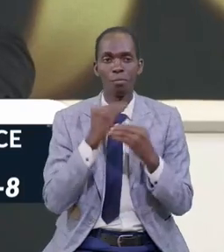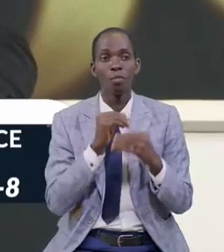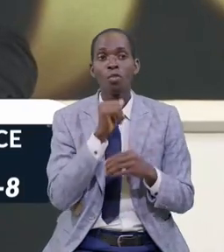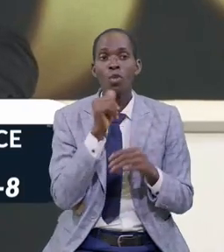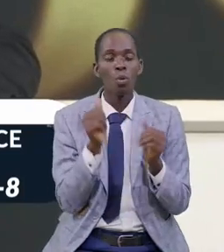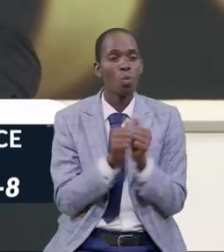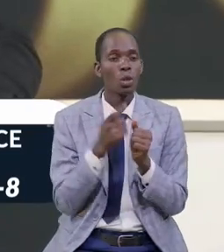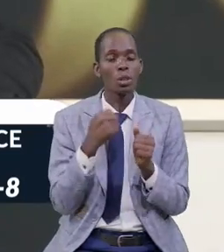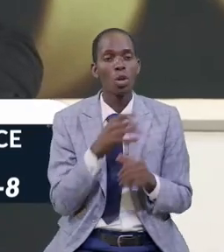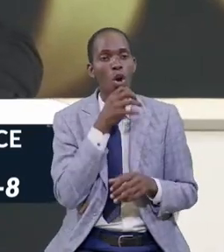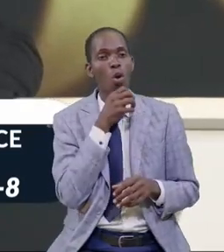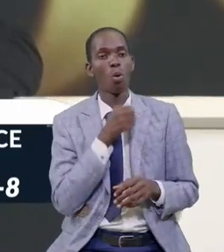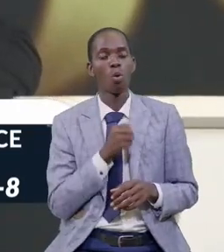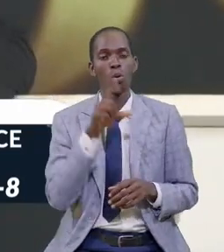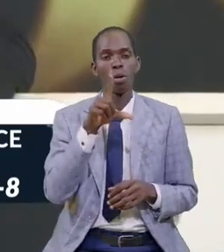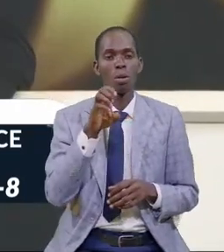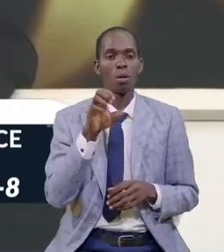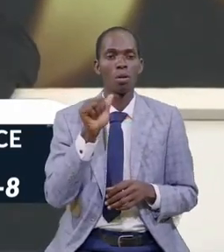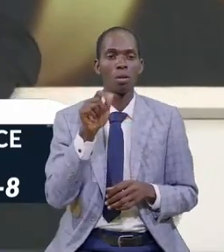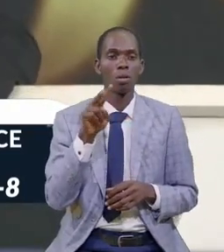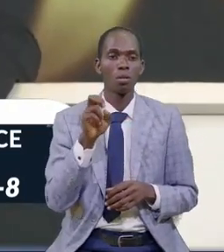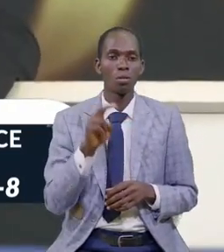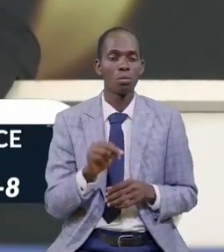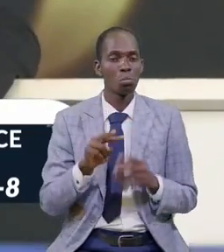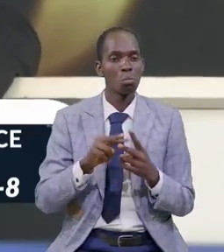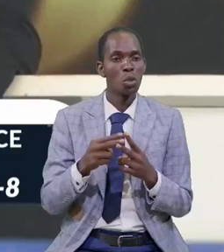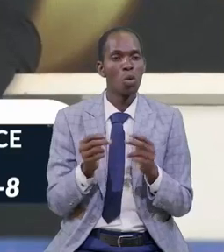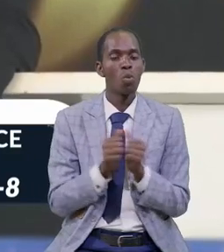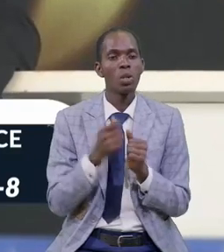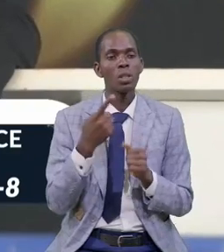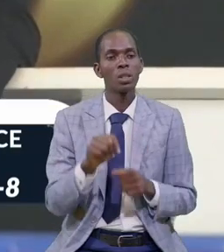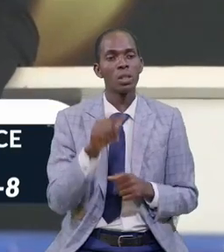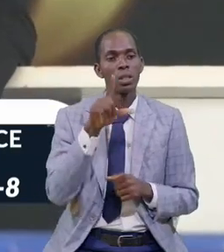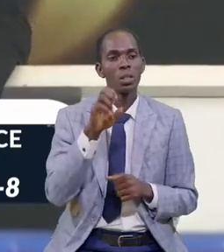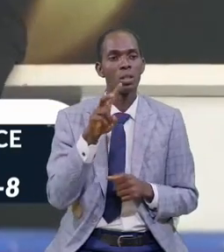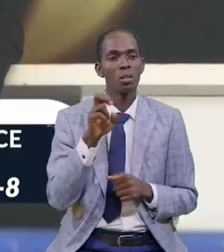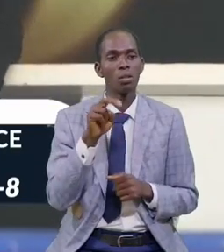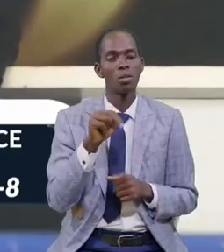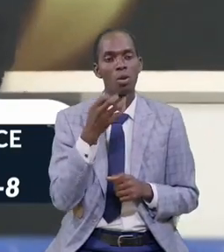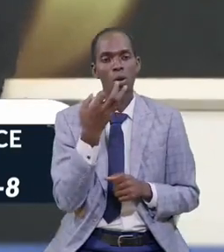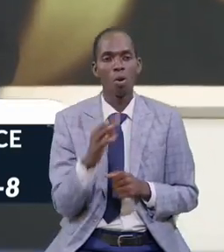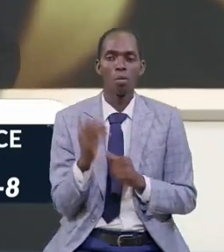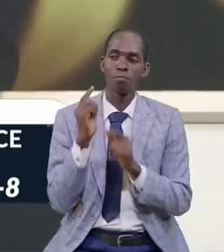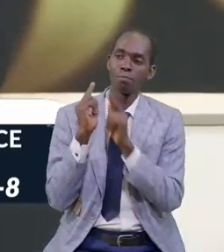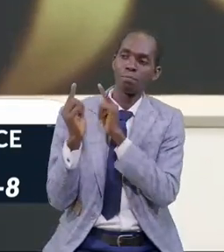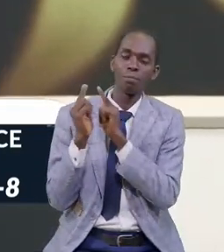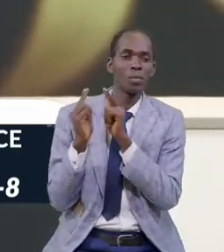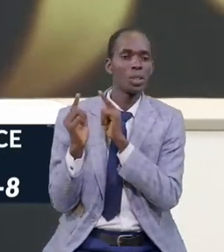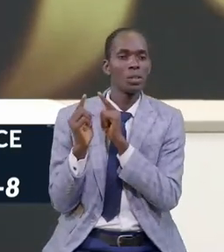avec du vieux Levin non avec un Levin de